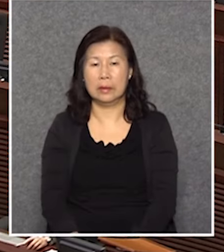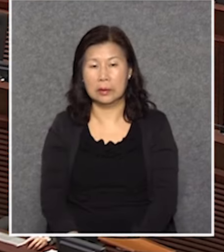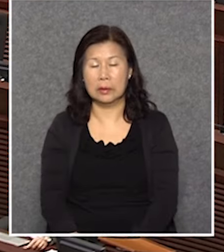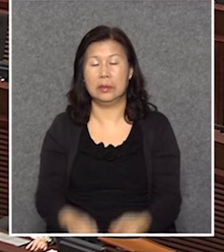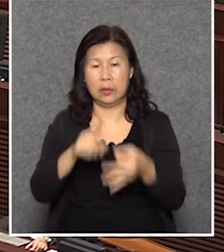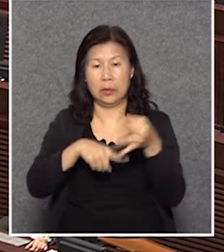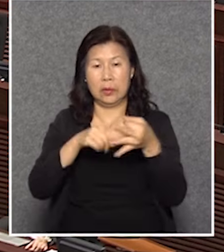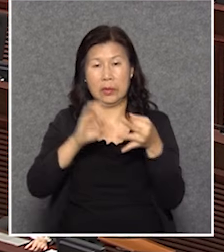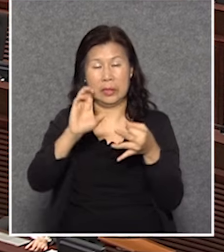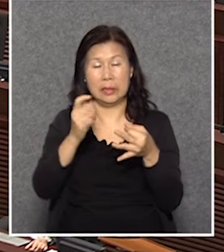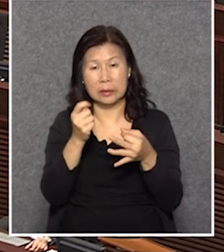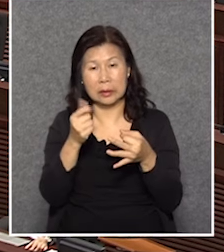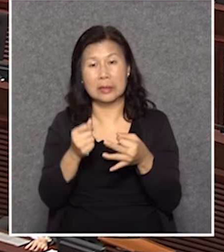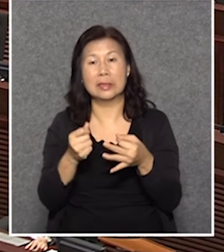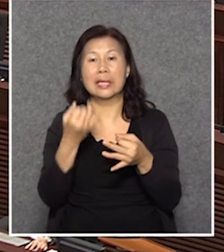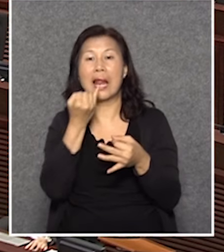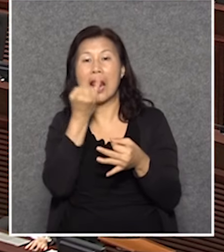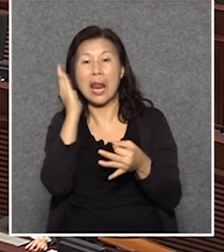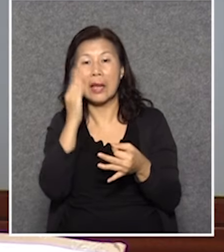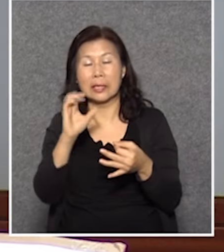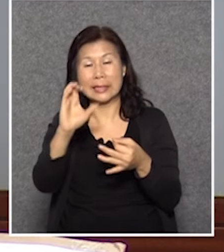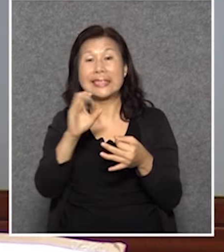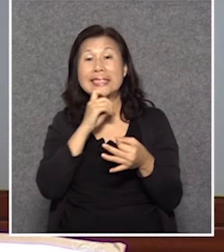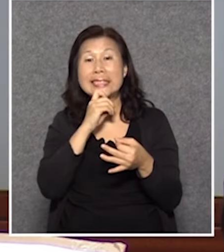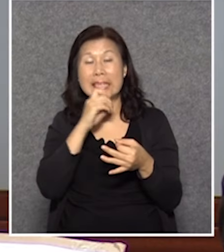波個契細佬，對唔住，陳建波。